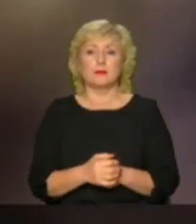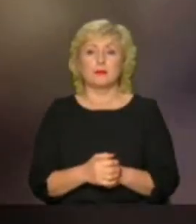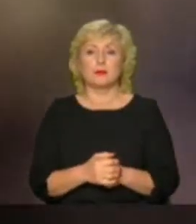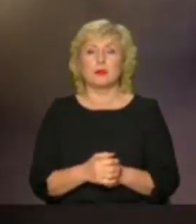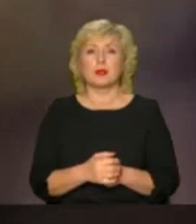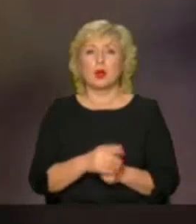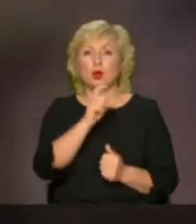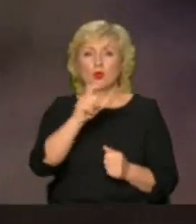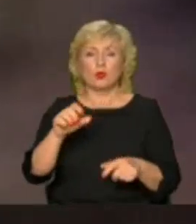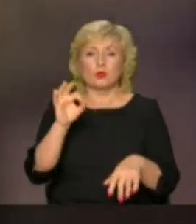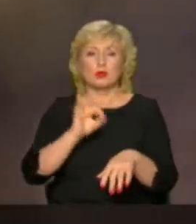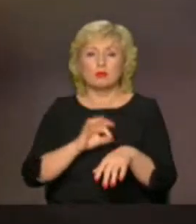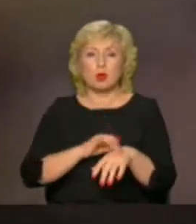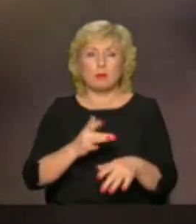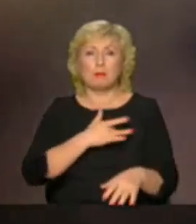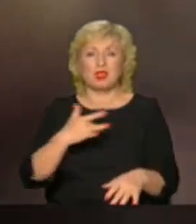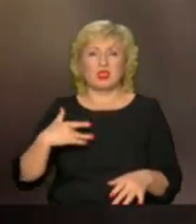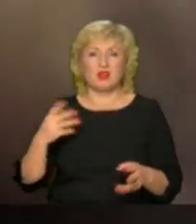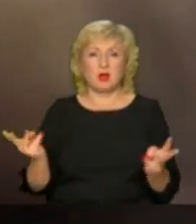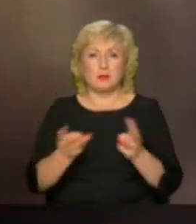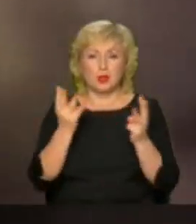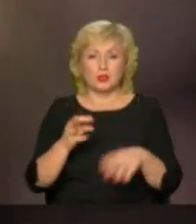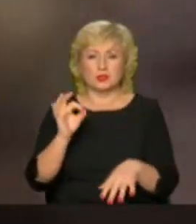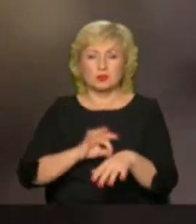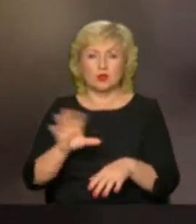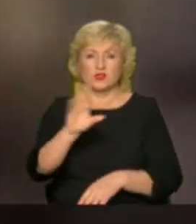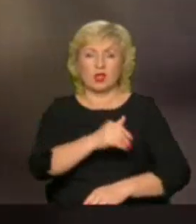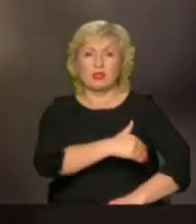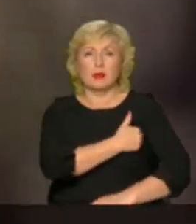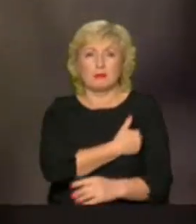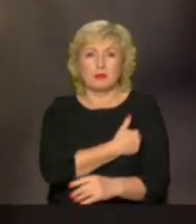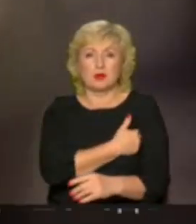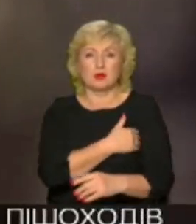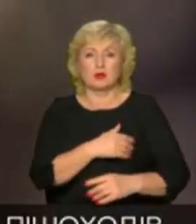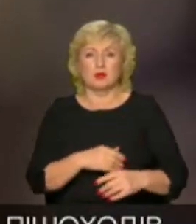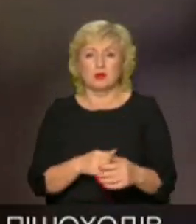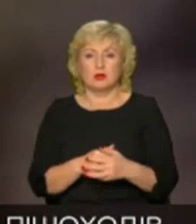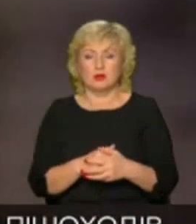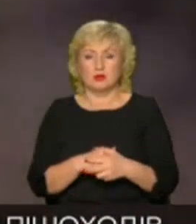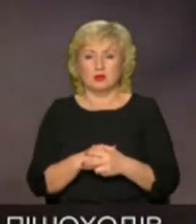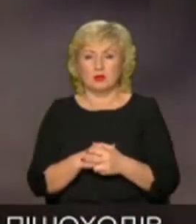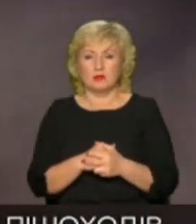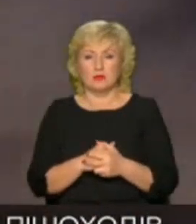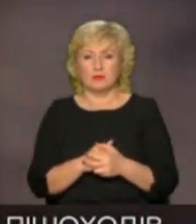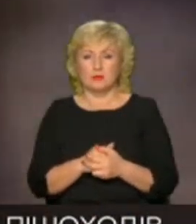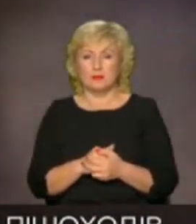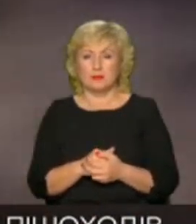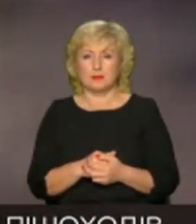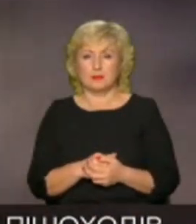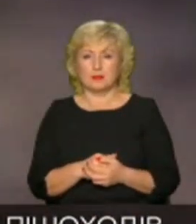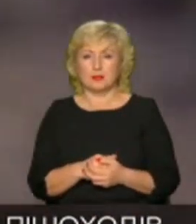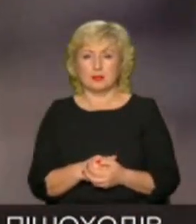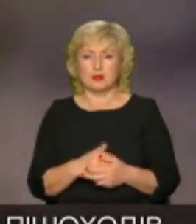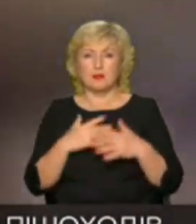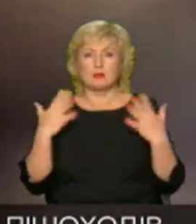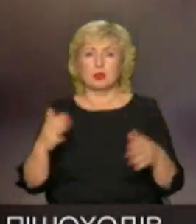люди болеют, пневмония, заболевания, у всех температура. Газки сминаются, пальцем. У большей